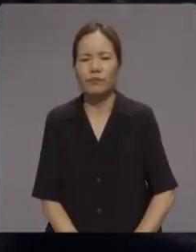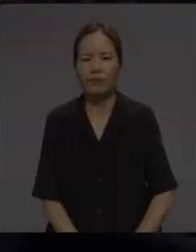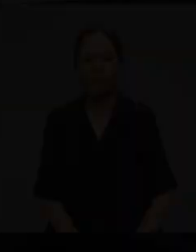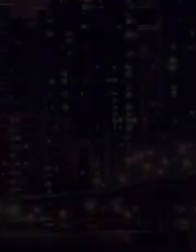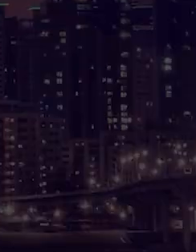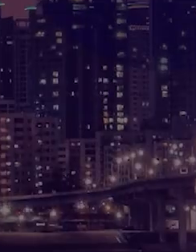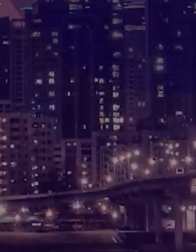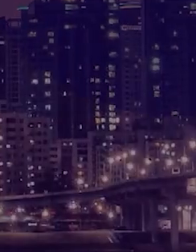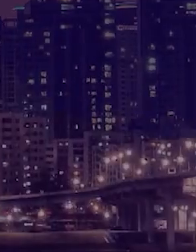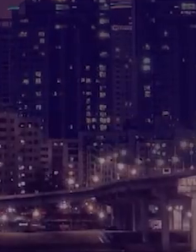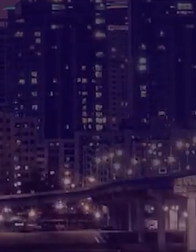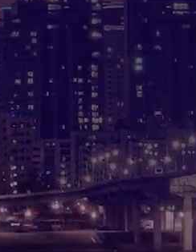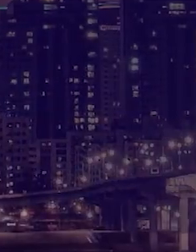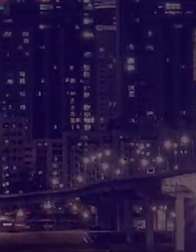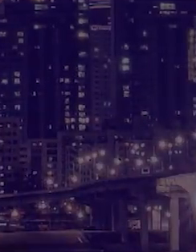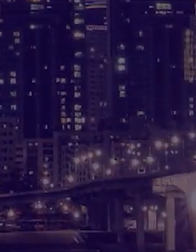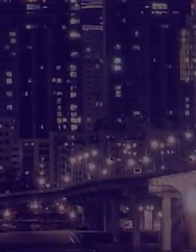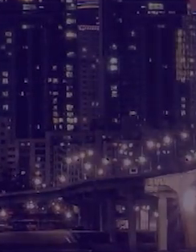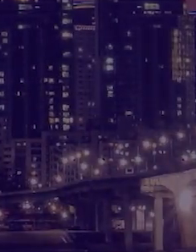있니다